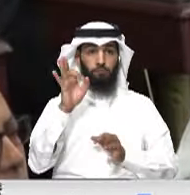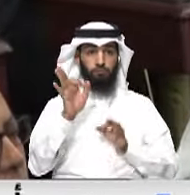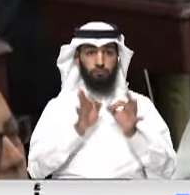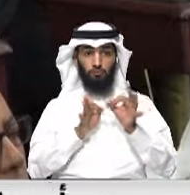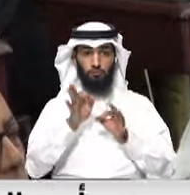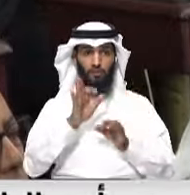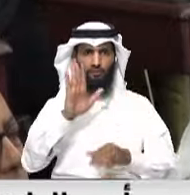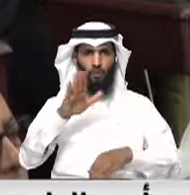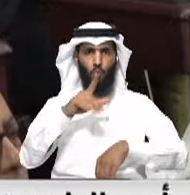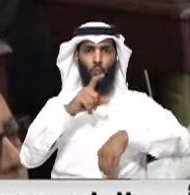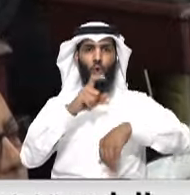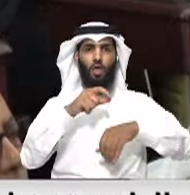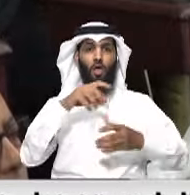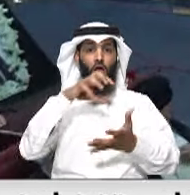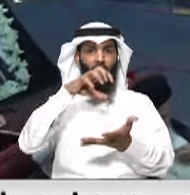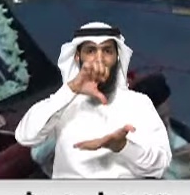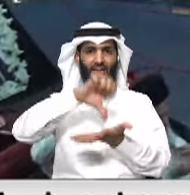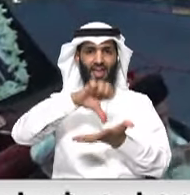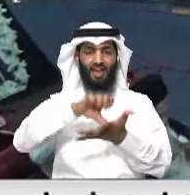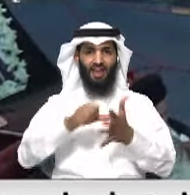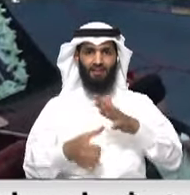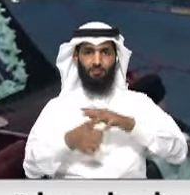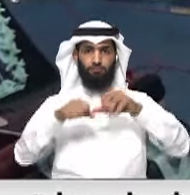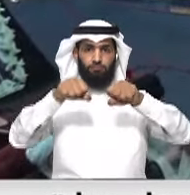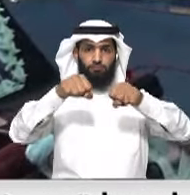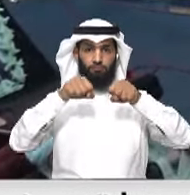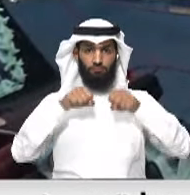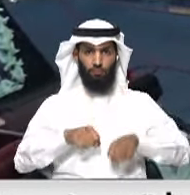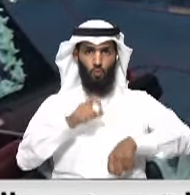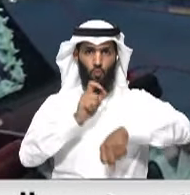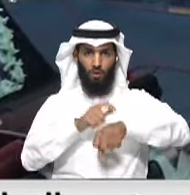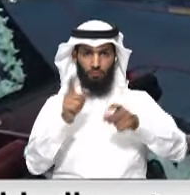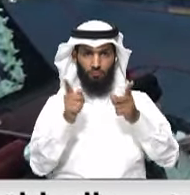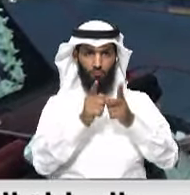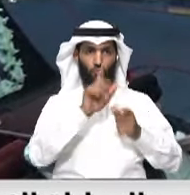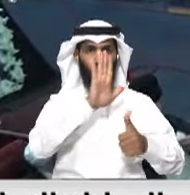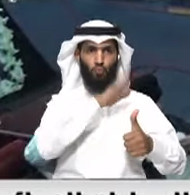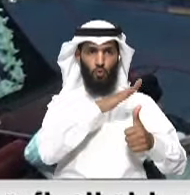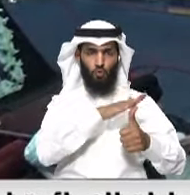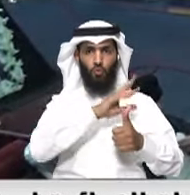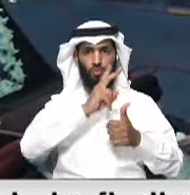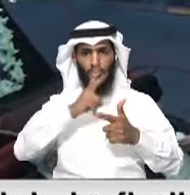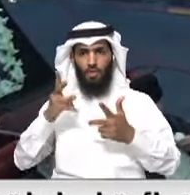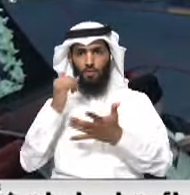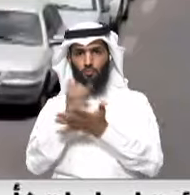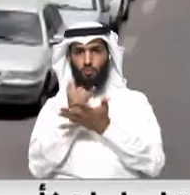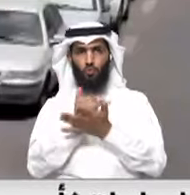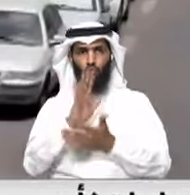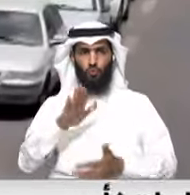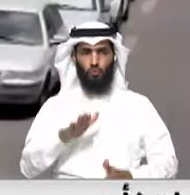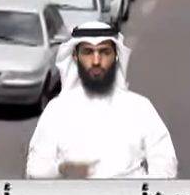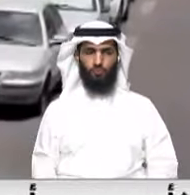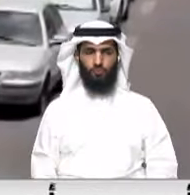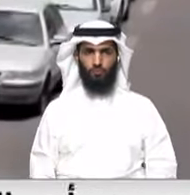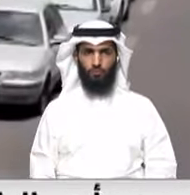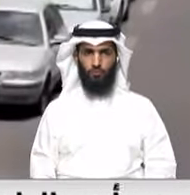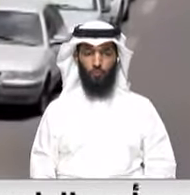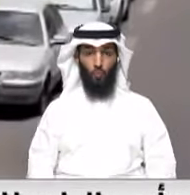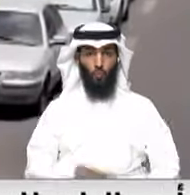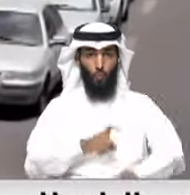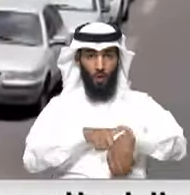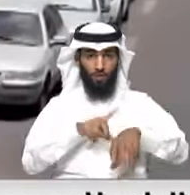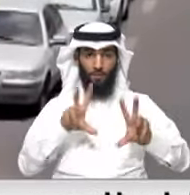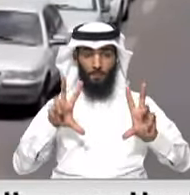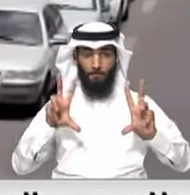الرئيس المؤقت للبلاد محمد مخبر ومسؤولين اخرين ضمن دورته السادسه في الاثناء تم